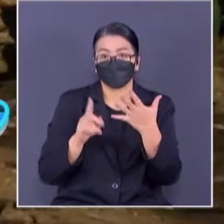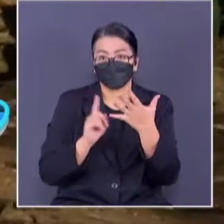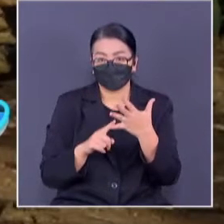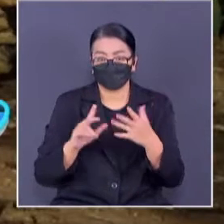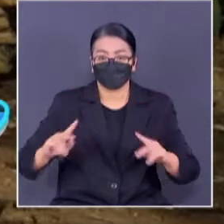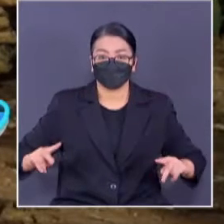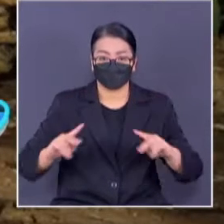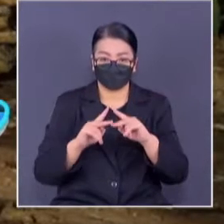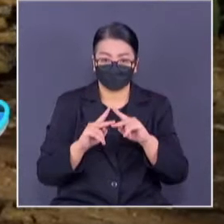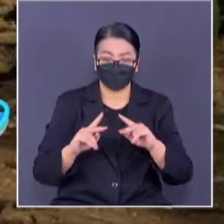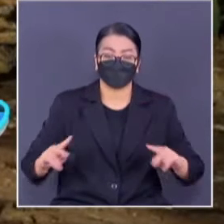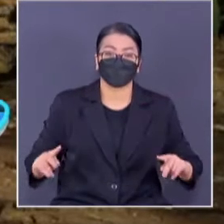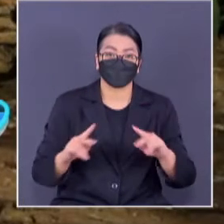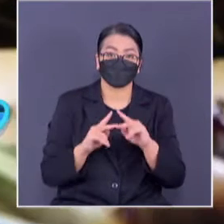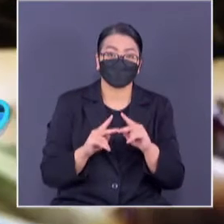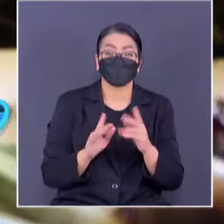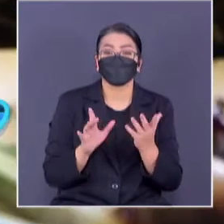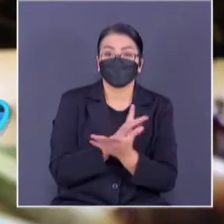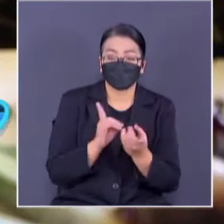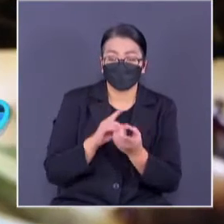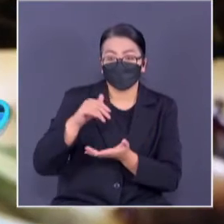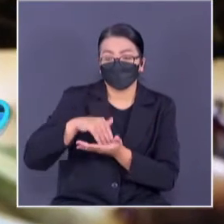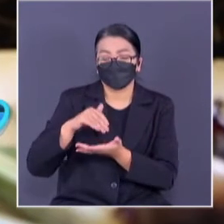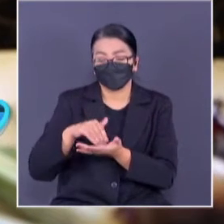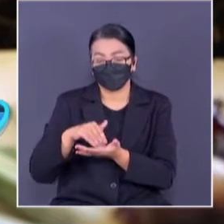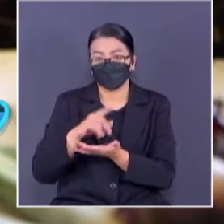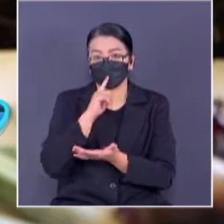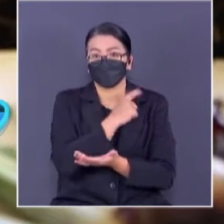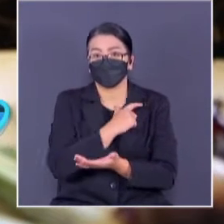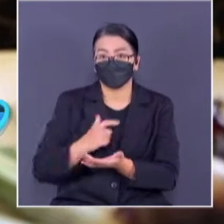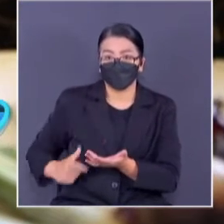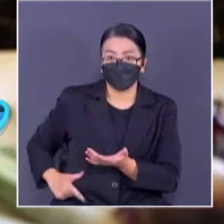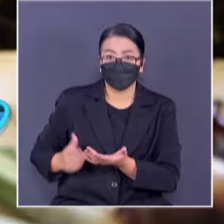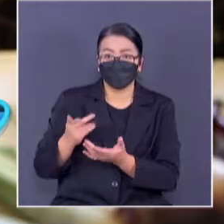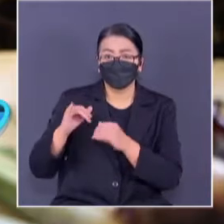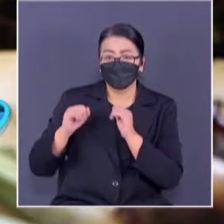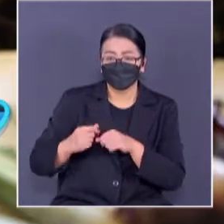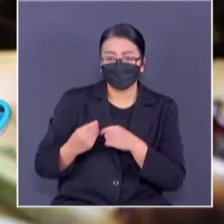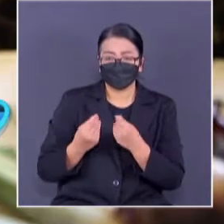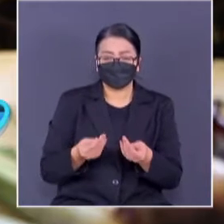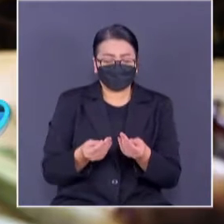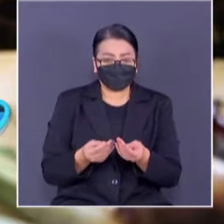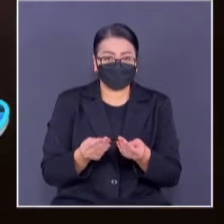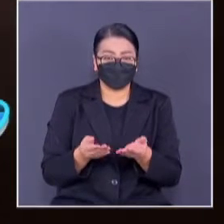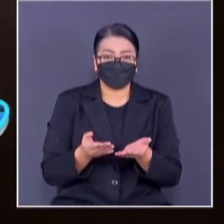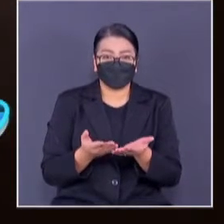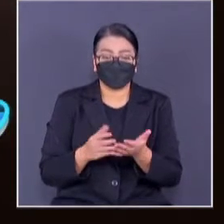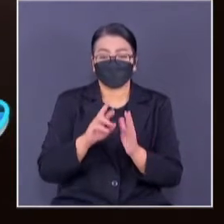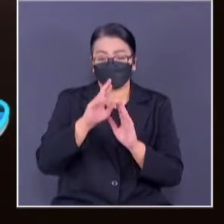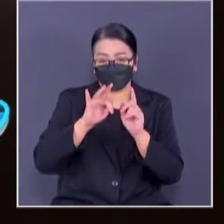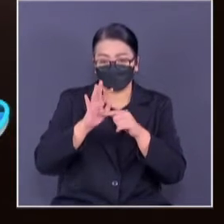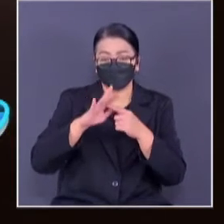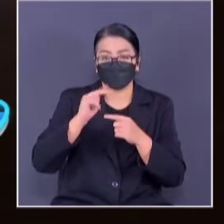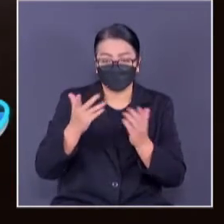ก็ศูนย์มนุษยวิทยาสิรินธรองค์การมหาชนครม.ก็ได้มอบหมายครับให้ไปเร่งดำเนินการผลักดันร่างพ.ร.